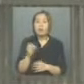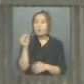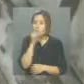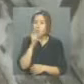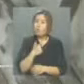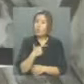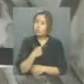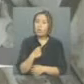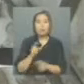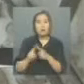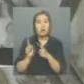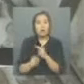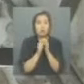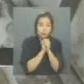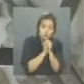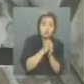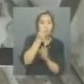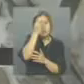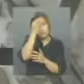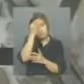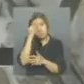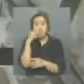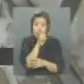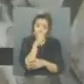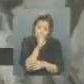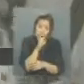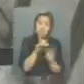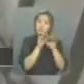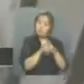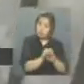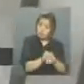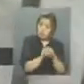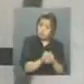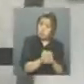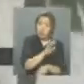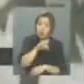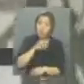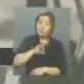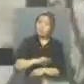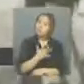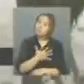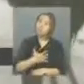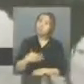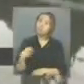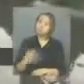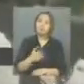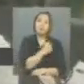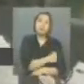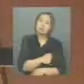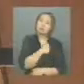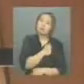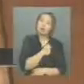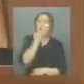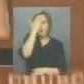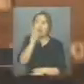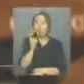ทั้งจีนญี่ปุ่นไต้หวันรวมทั้งในออสเตรเลียต่างเศร้าใจต่อการจากไปอย่างกระทันหันและแฟนเพล